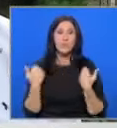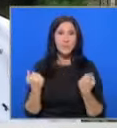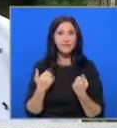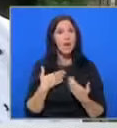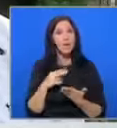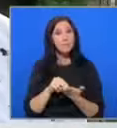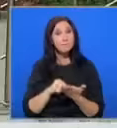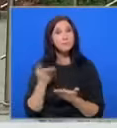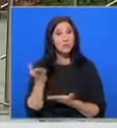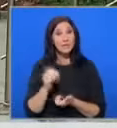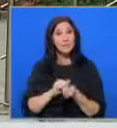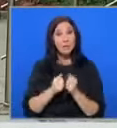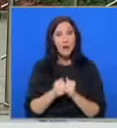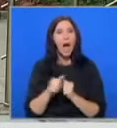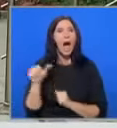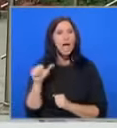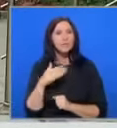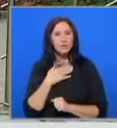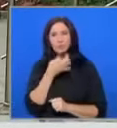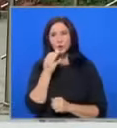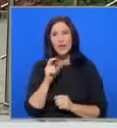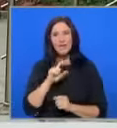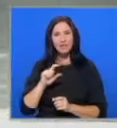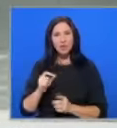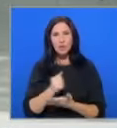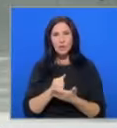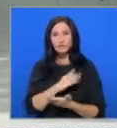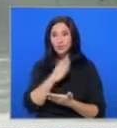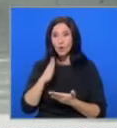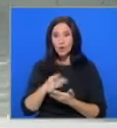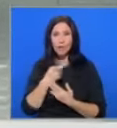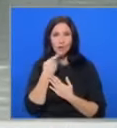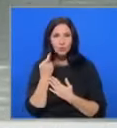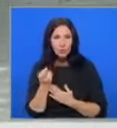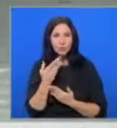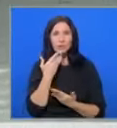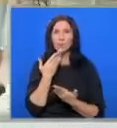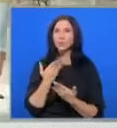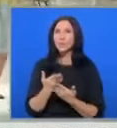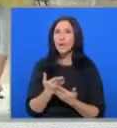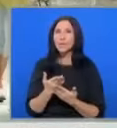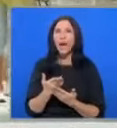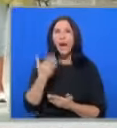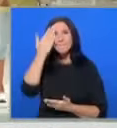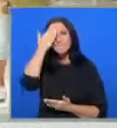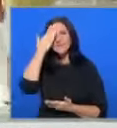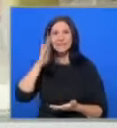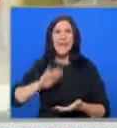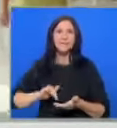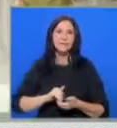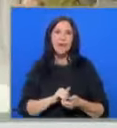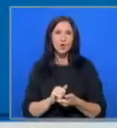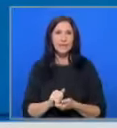има смисъл от тази борба. Айван има осигурени дози от лекарството до края на годината, благодарение на пациентски организации.